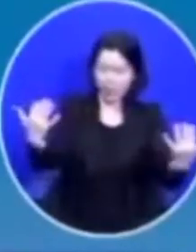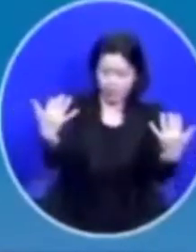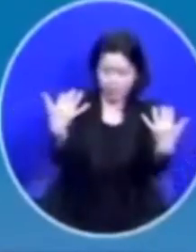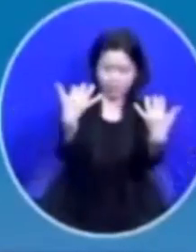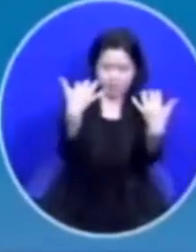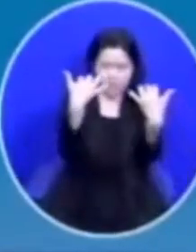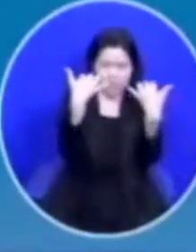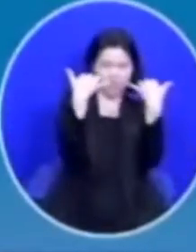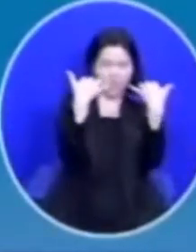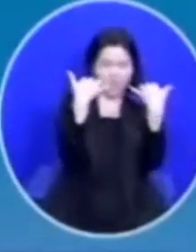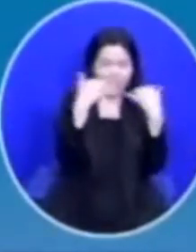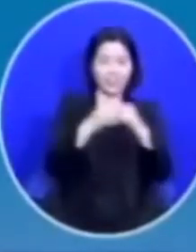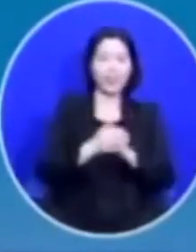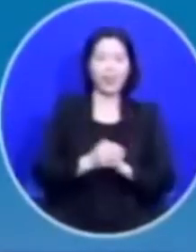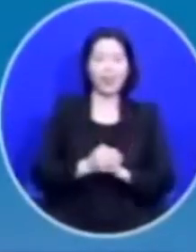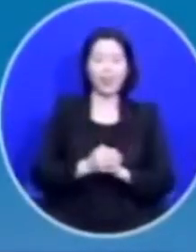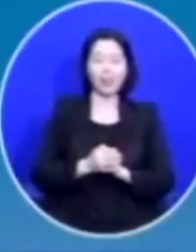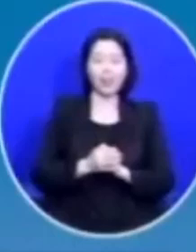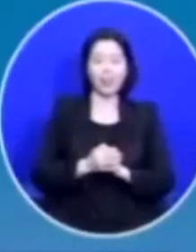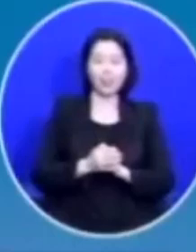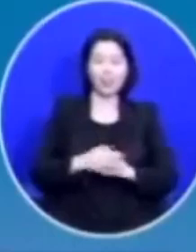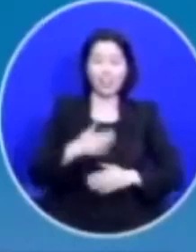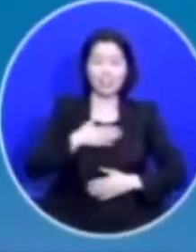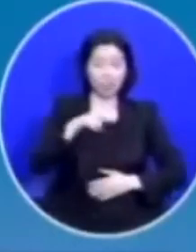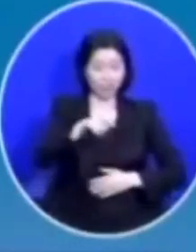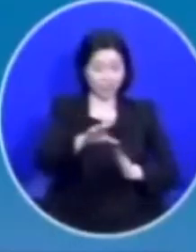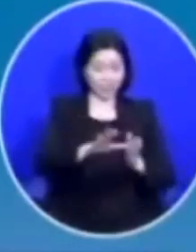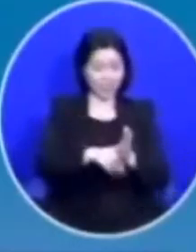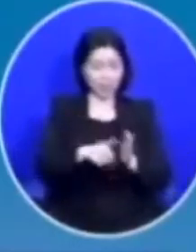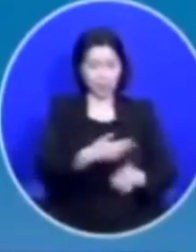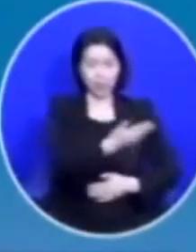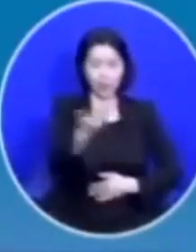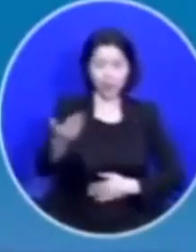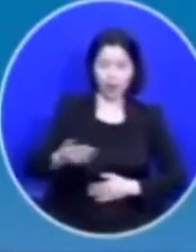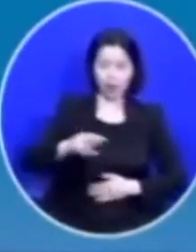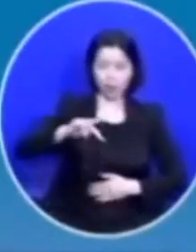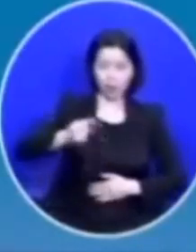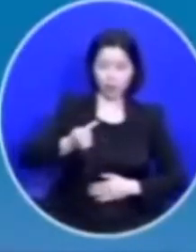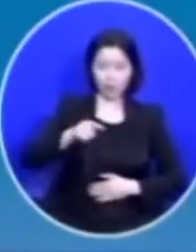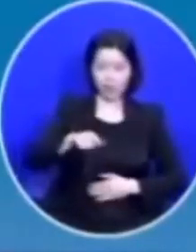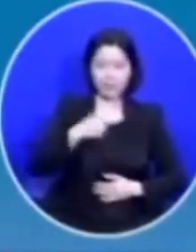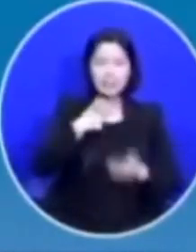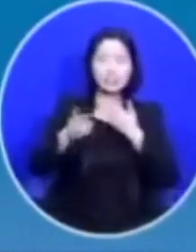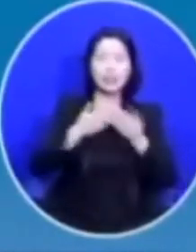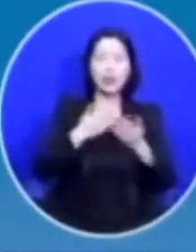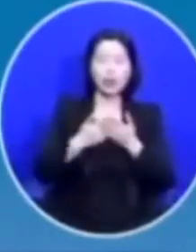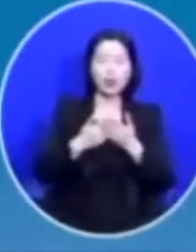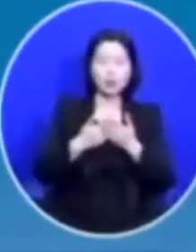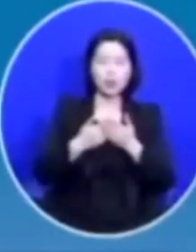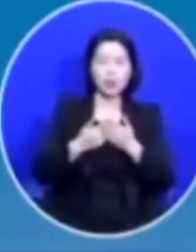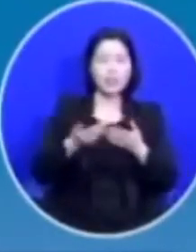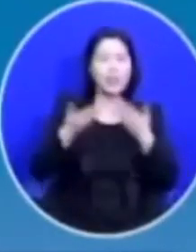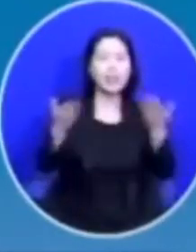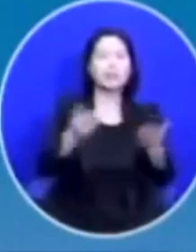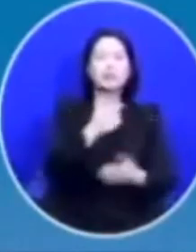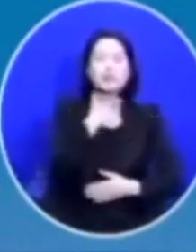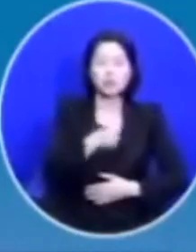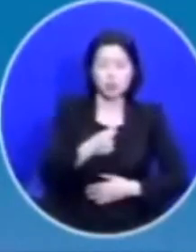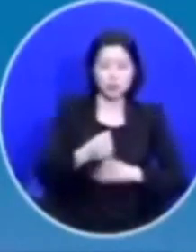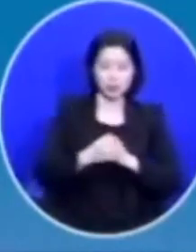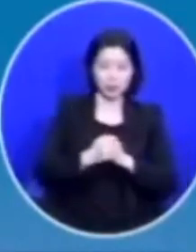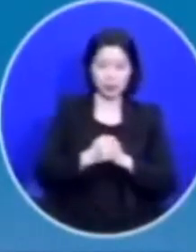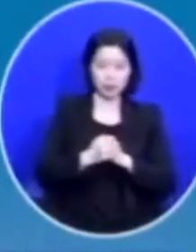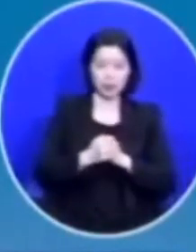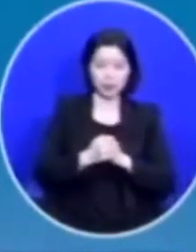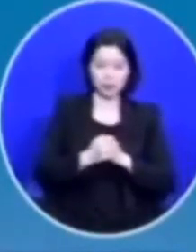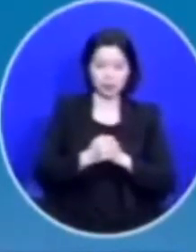쳐다보는 겁니다 저는 그때 여러분들에게도 그 경험을 한번 하게 해 드려야 되겠다 이런 생각이 들었어요